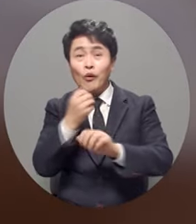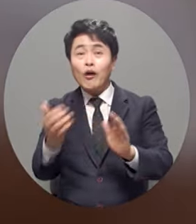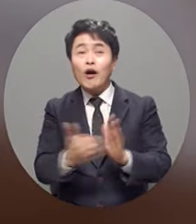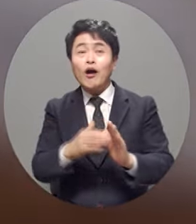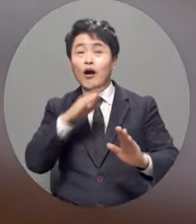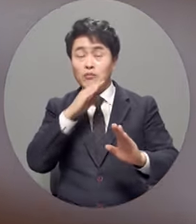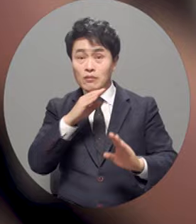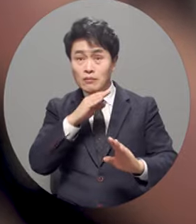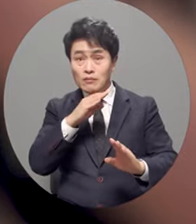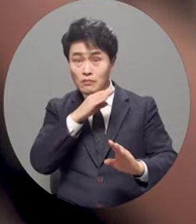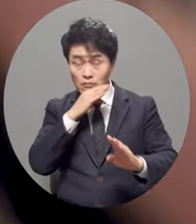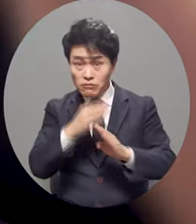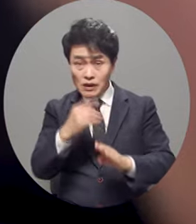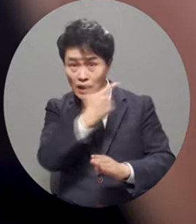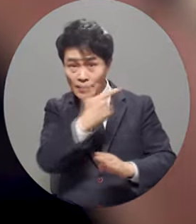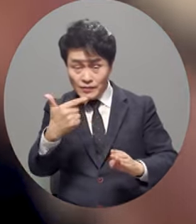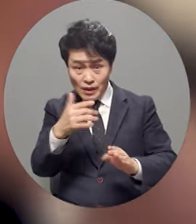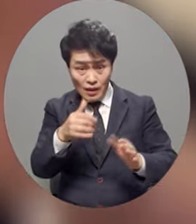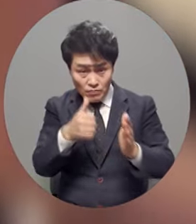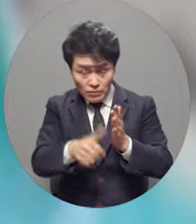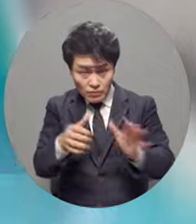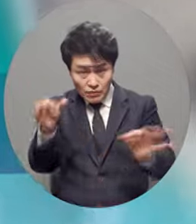대형 쇼핑몰 방문 영상도